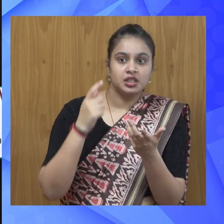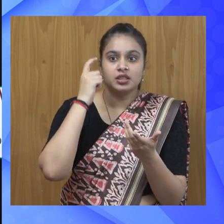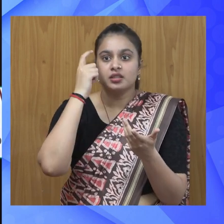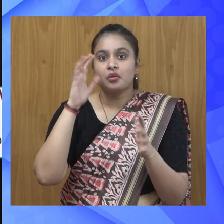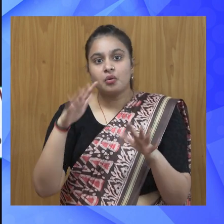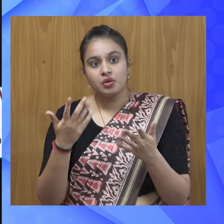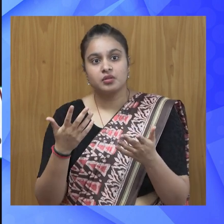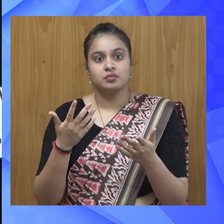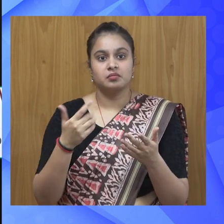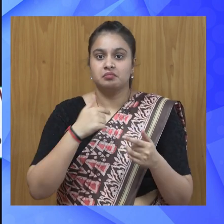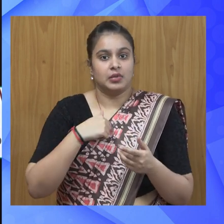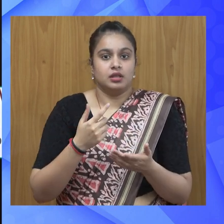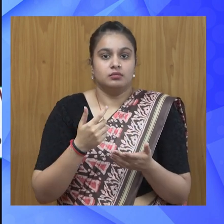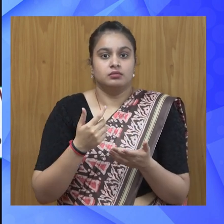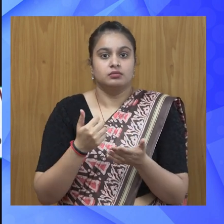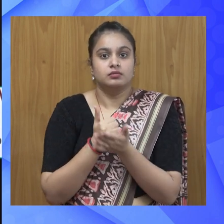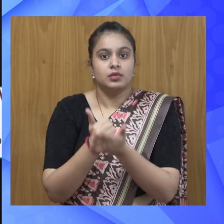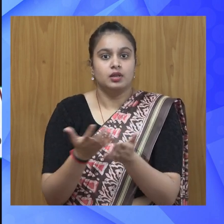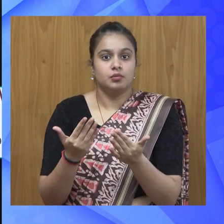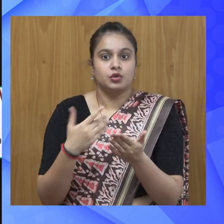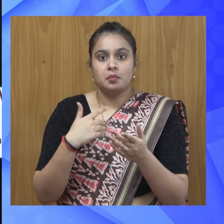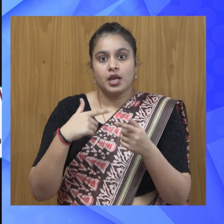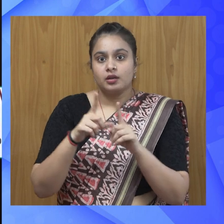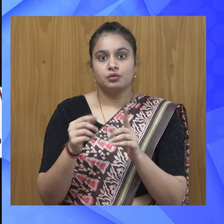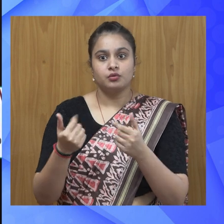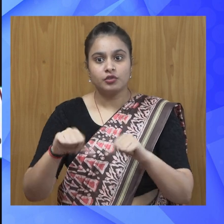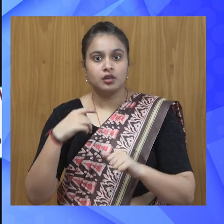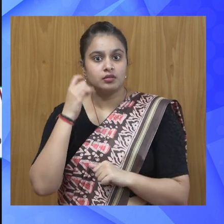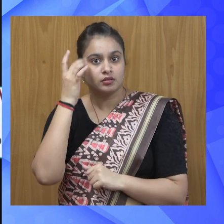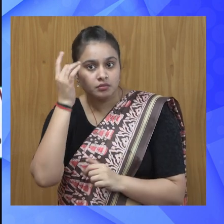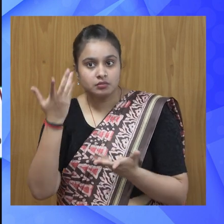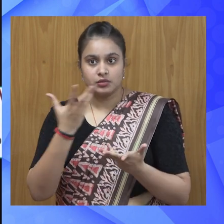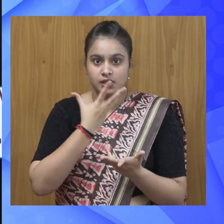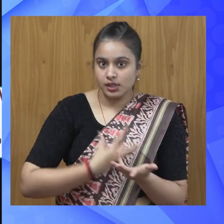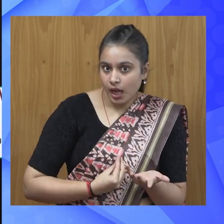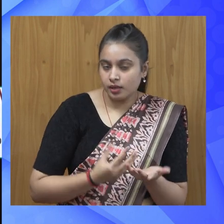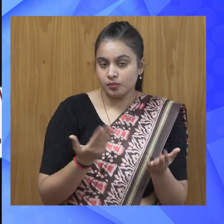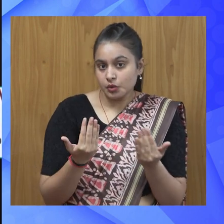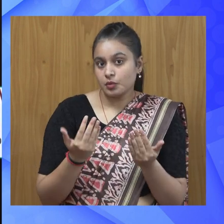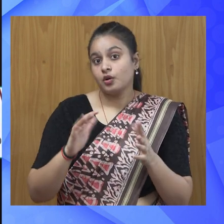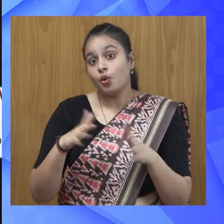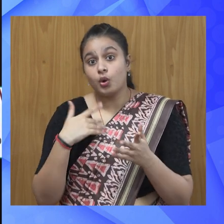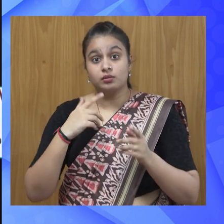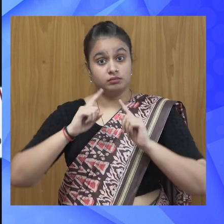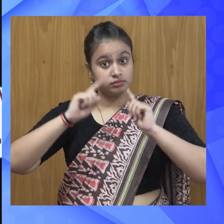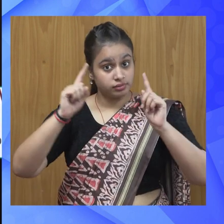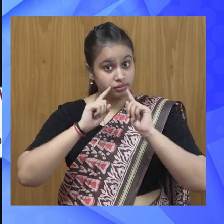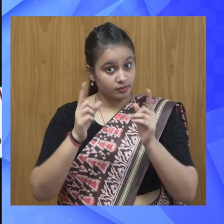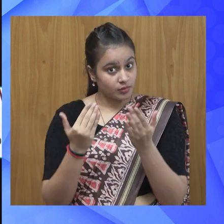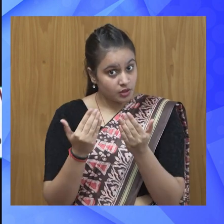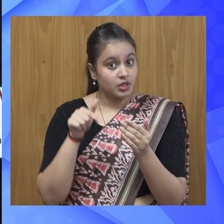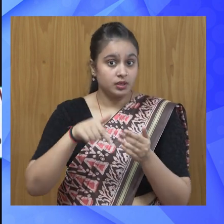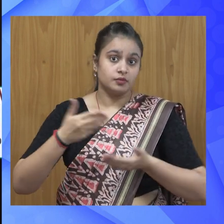नहीं सकती, मेरे बस का नहीं है, ये गुस्से की फीलिंग आ सकती है, उदासी हो सकती है, आप हो सकता है चिल्लाने लगे, तो ये एक